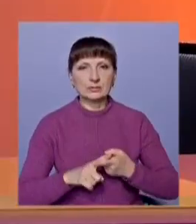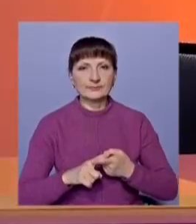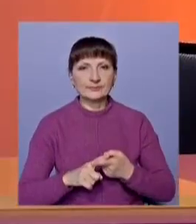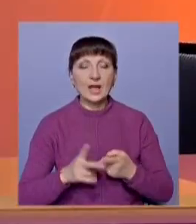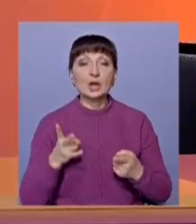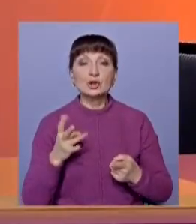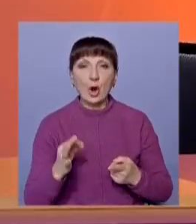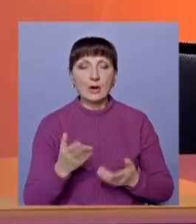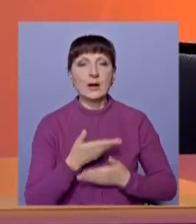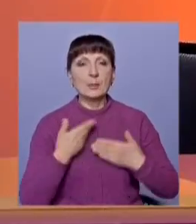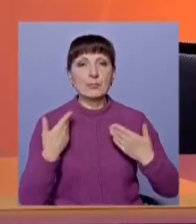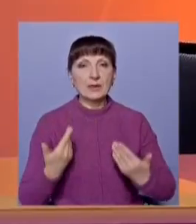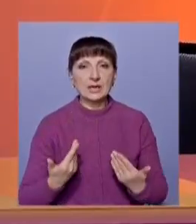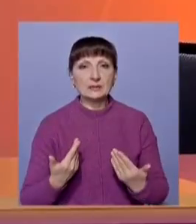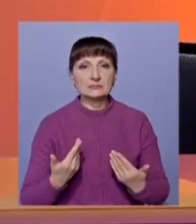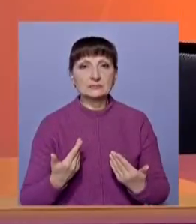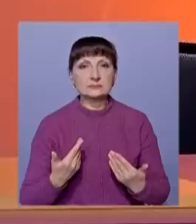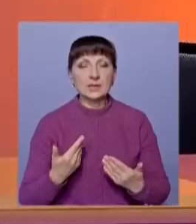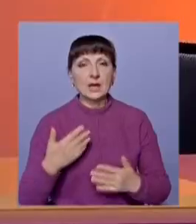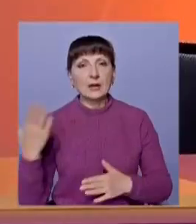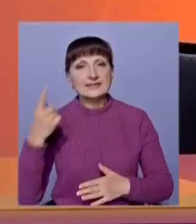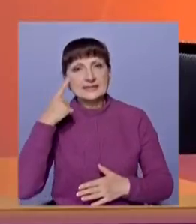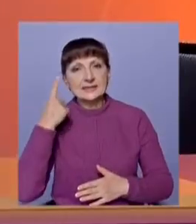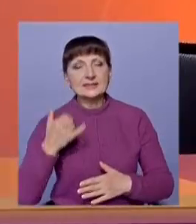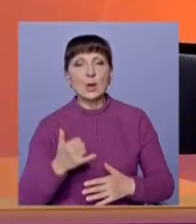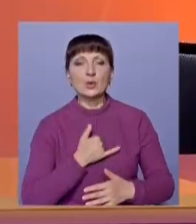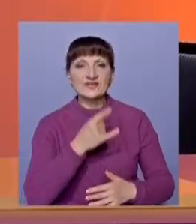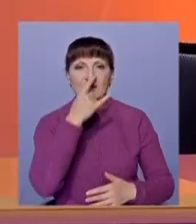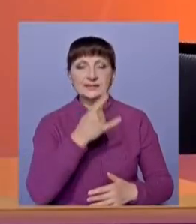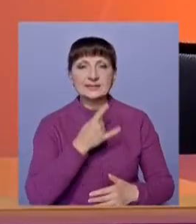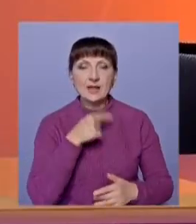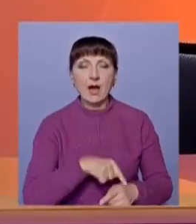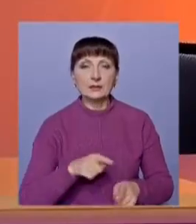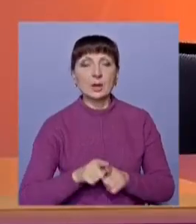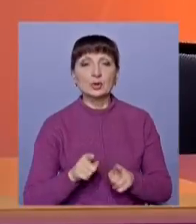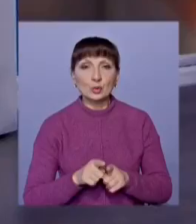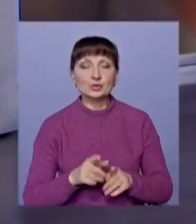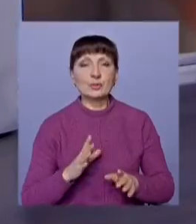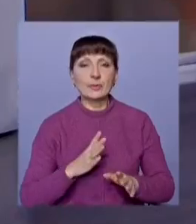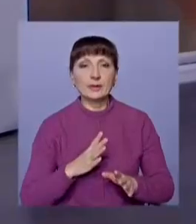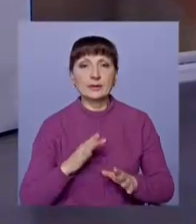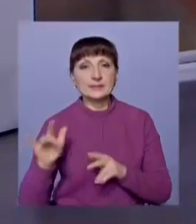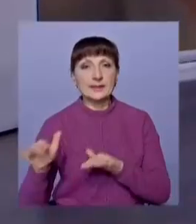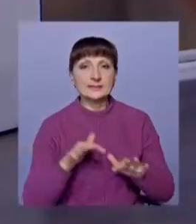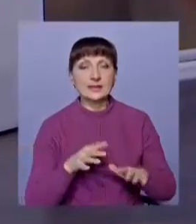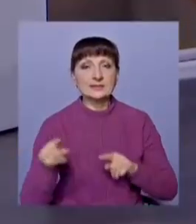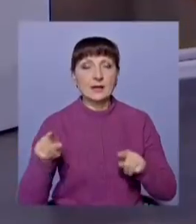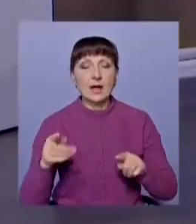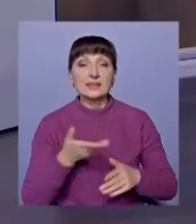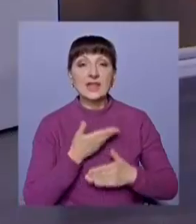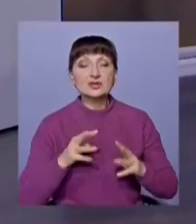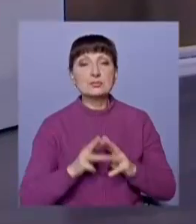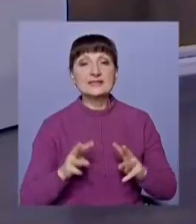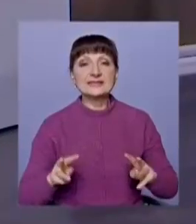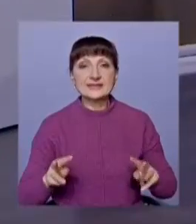другое дело, что мы как с кыргызской стороны, так и с нашей, у нас же также были ответные, так сказать, да, меры. Вот. Единственное, что наше Министерство